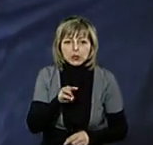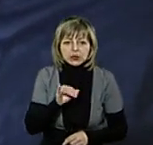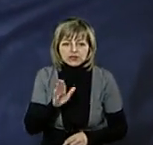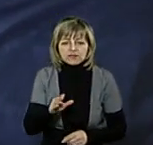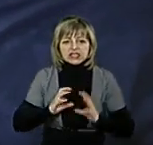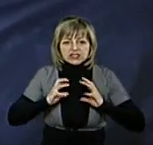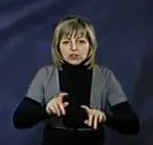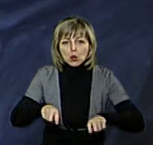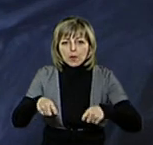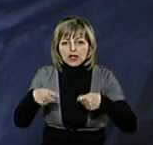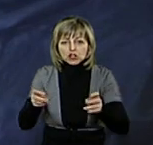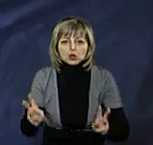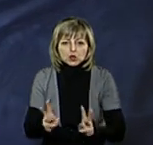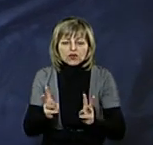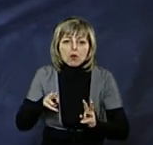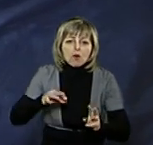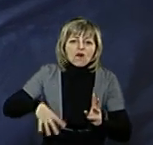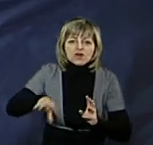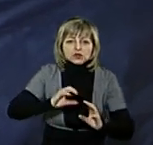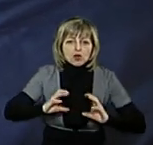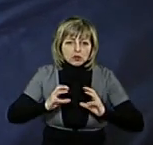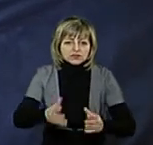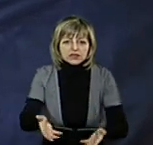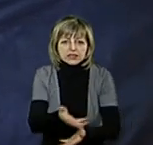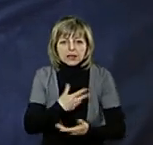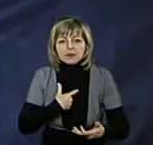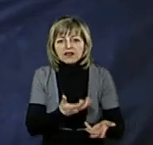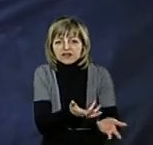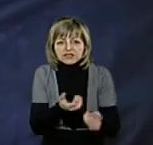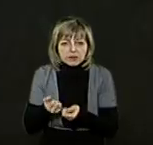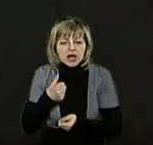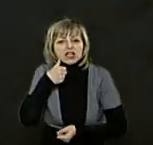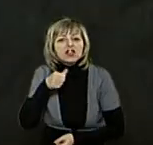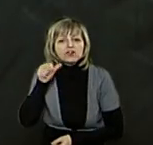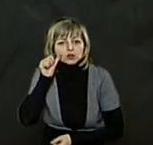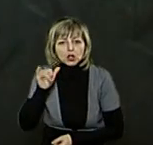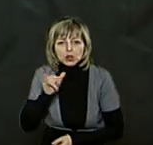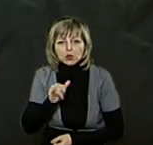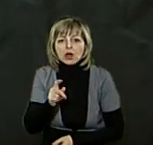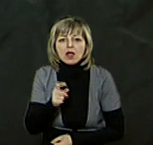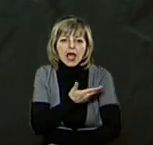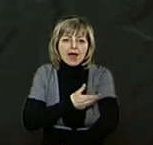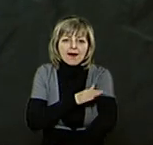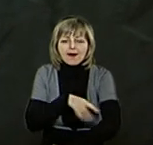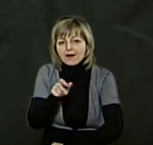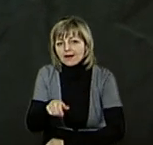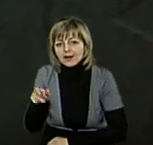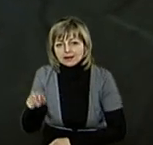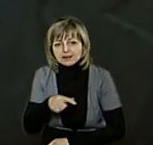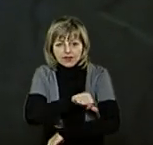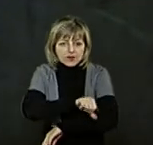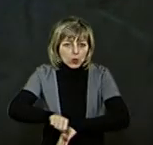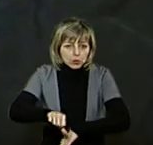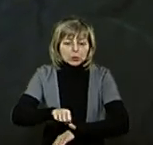Вифлеєму. І по всьому світу ми забрали його вчора у Харцерів на кордоні з Польщею.